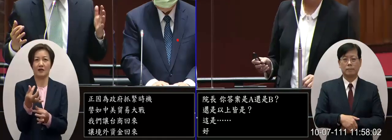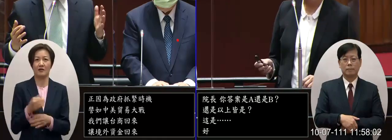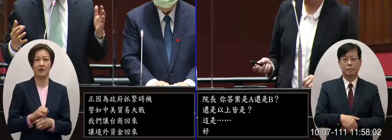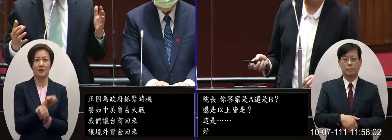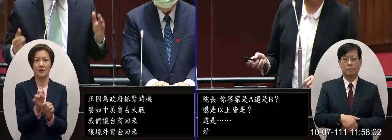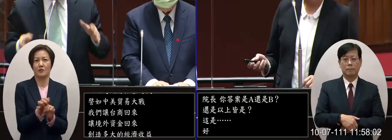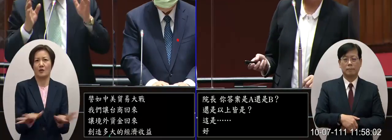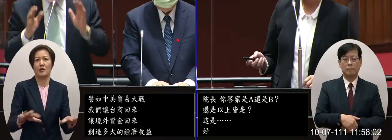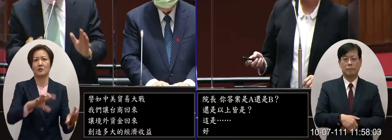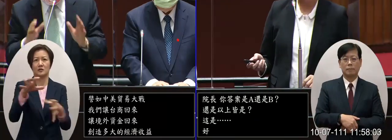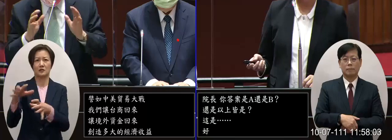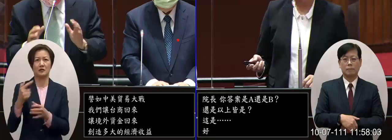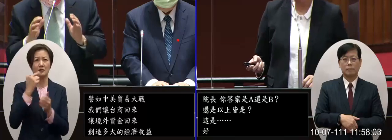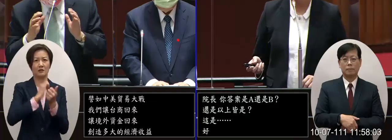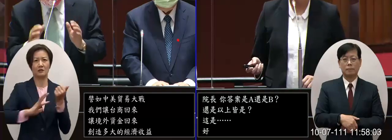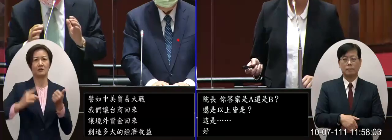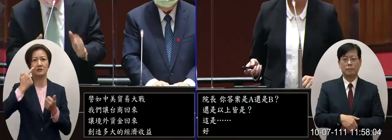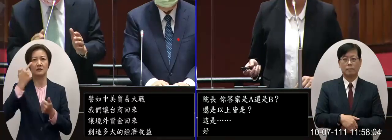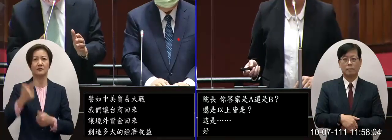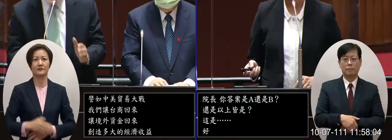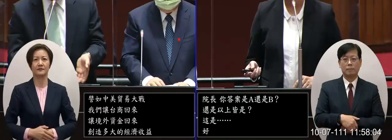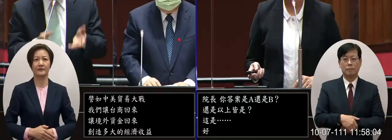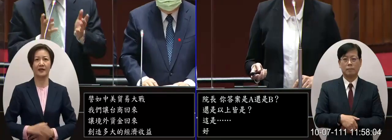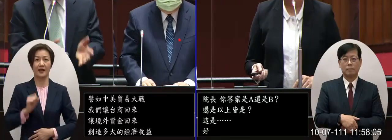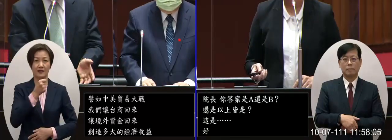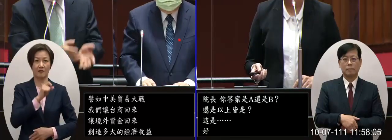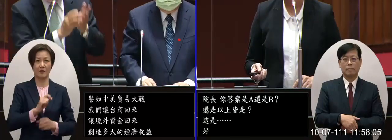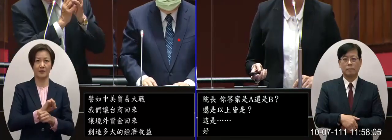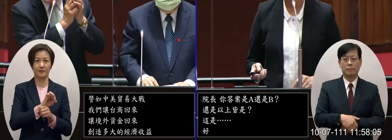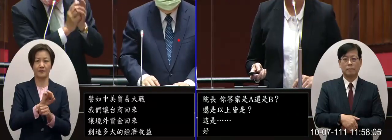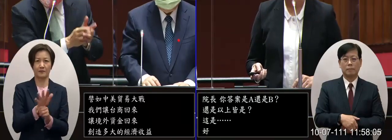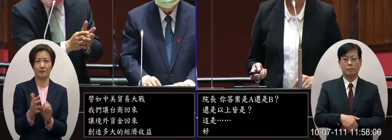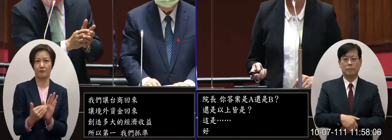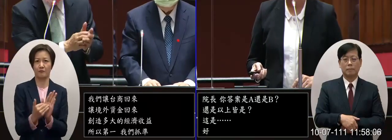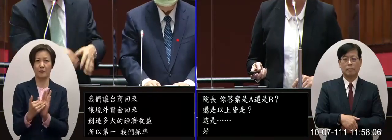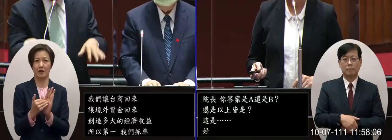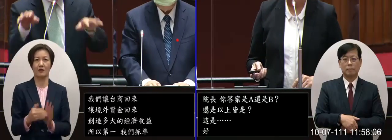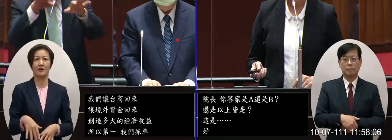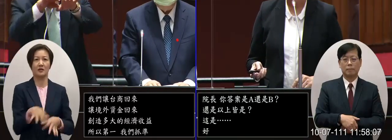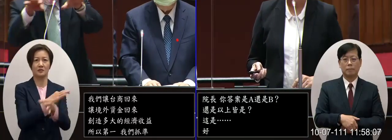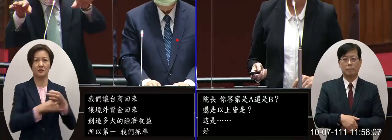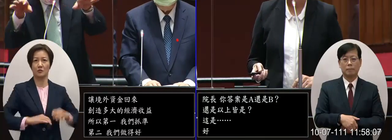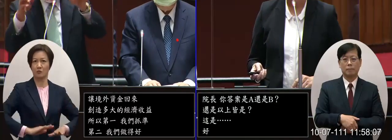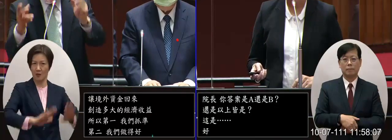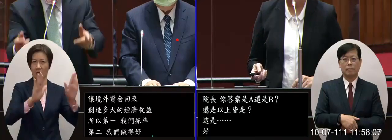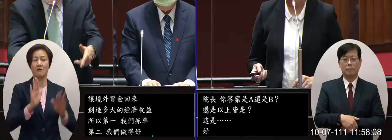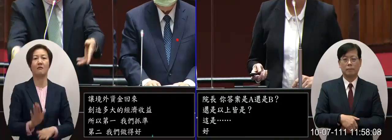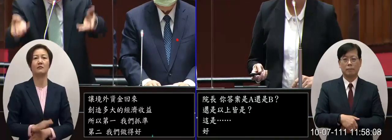国受冲击那么大，我们防疫守住了，经济才能做得好，所